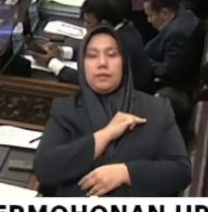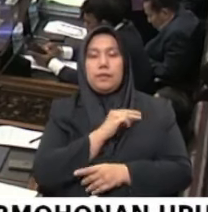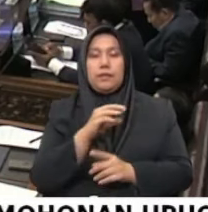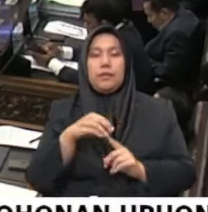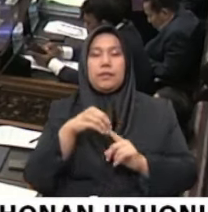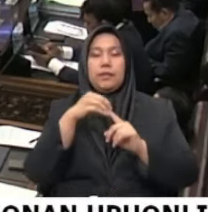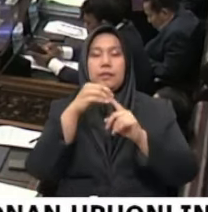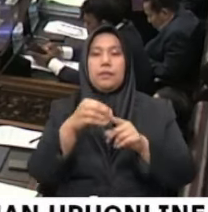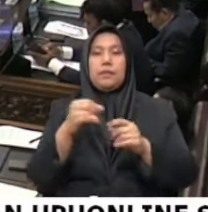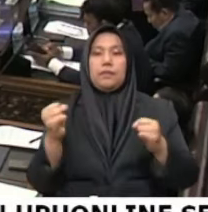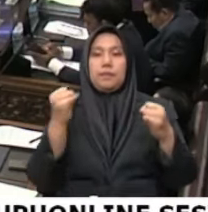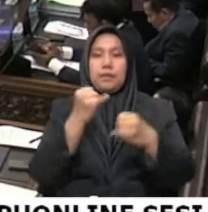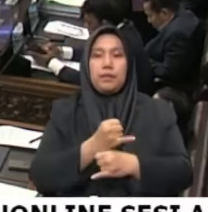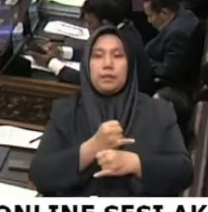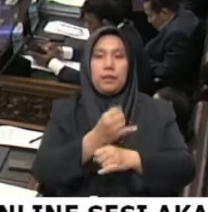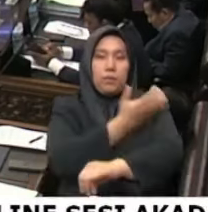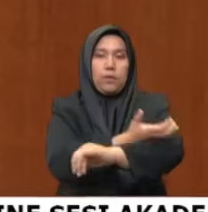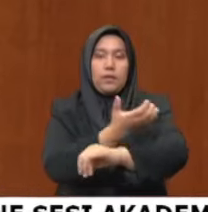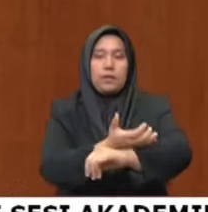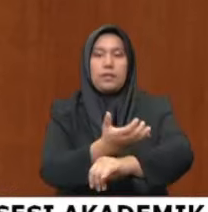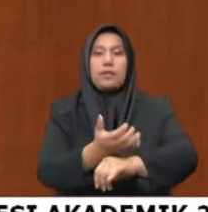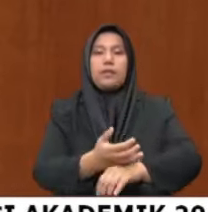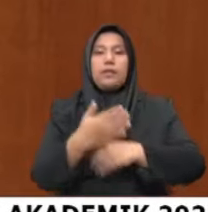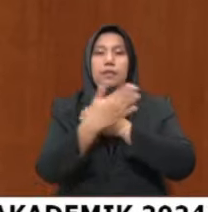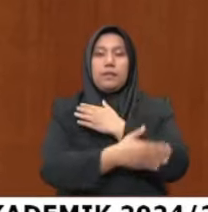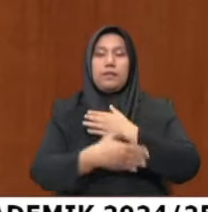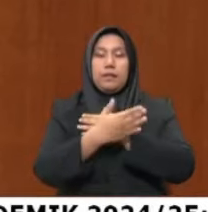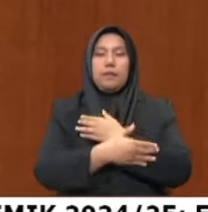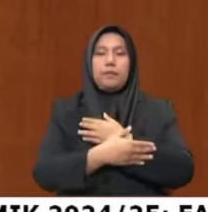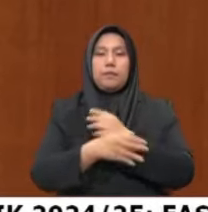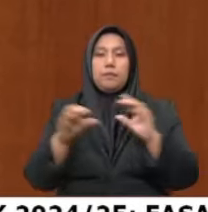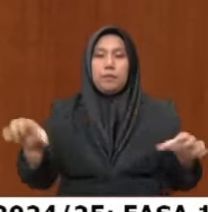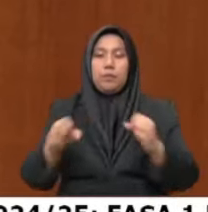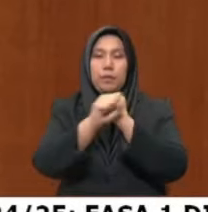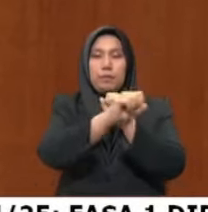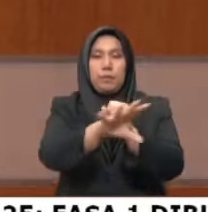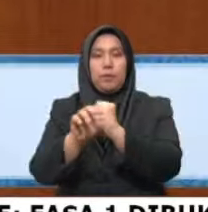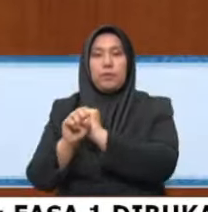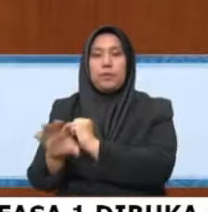Jabatan Warisan Negara untuk melakukan promosi terhadap